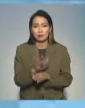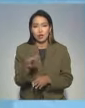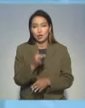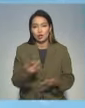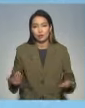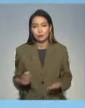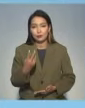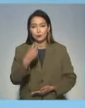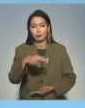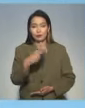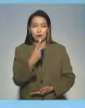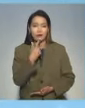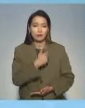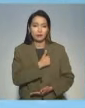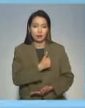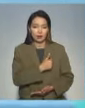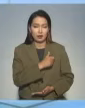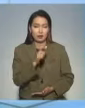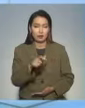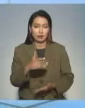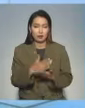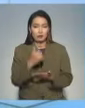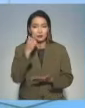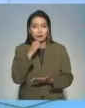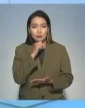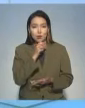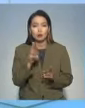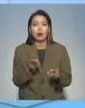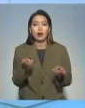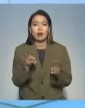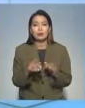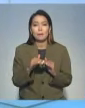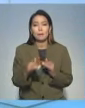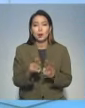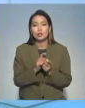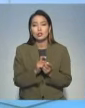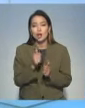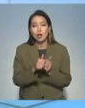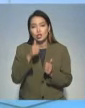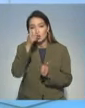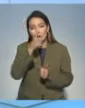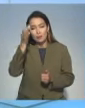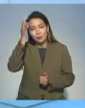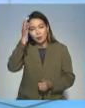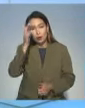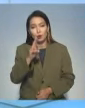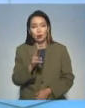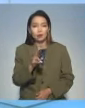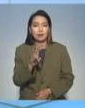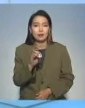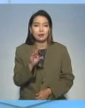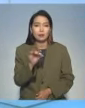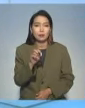республике проживают 222 ветерана. А тех, кто остался на полях сражений, каждый год вспоминает Кожатай